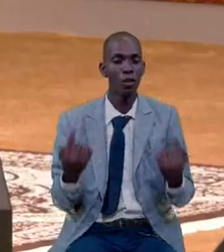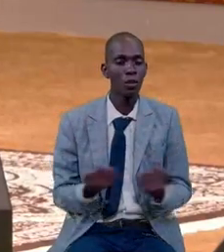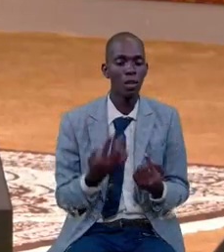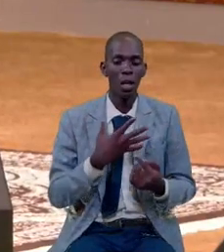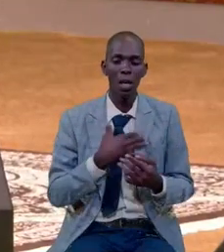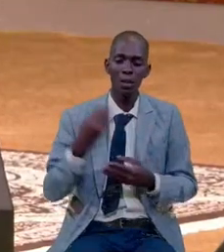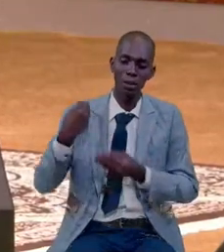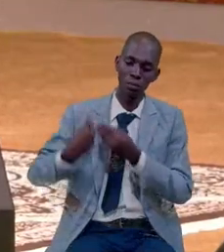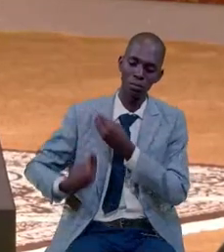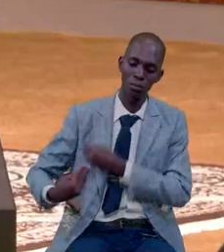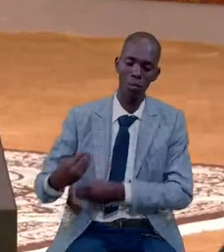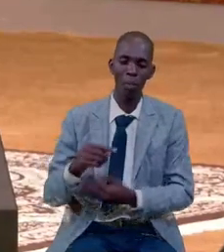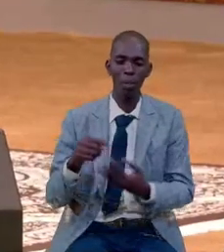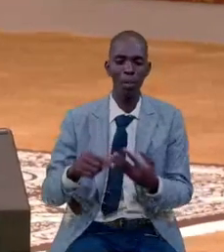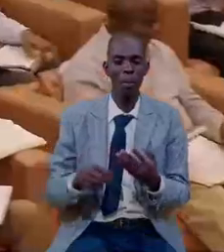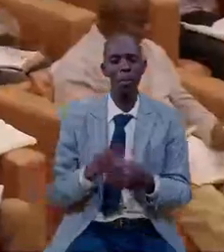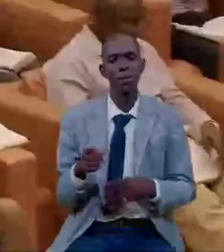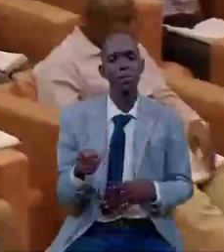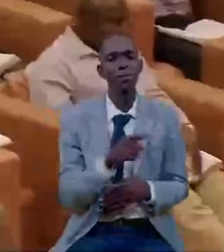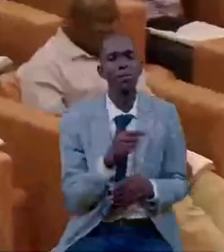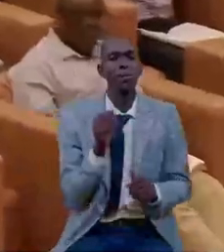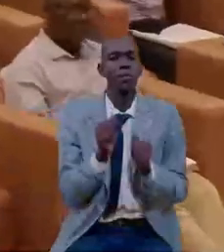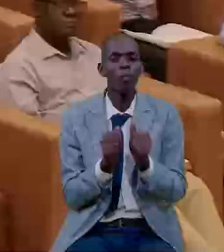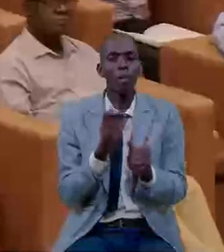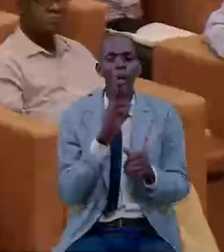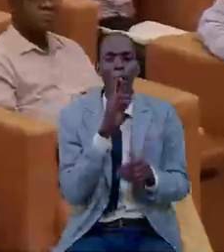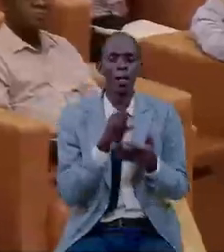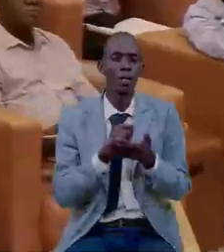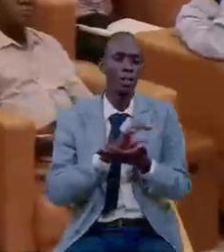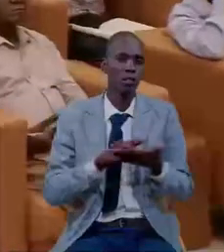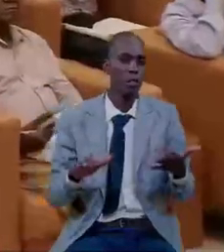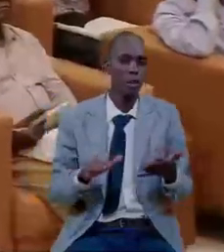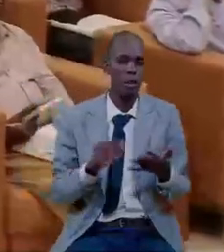c'est le salut et l'héritage avec les